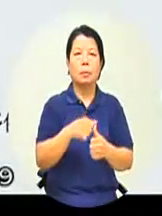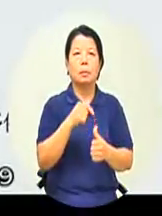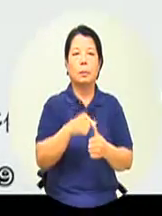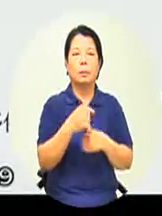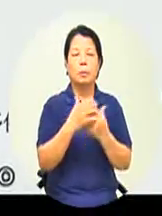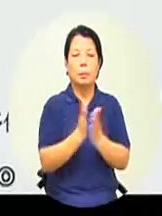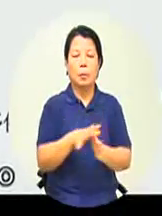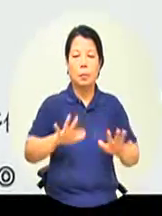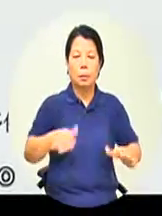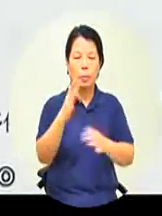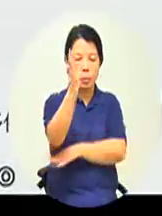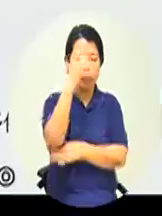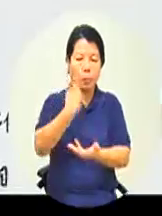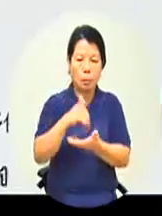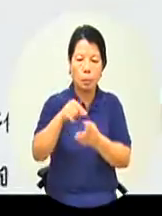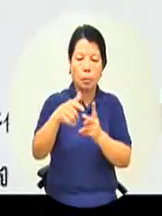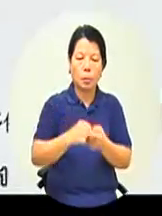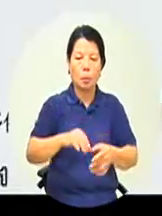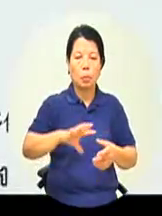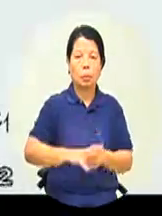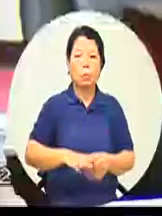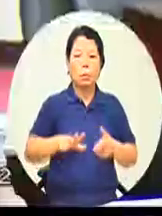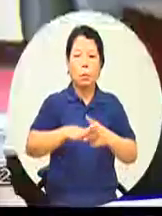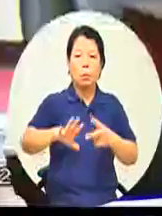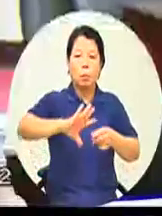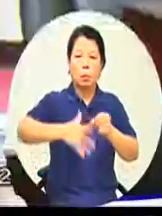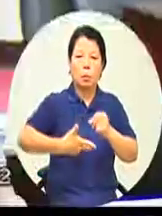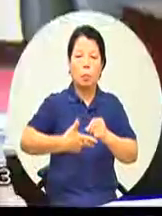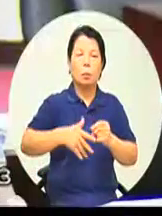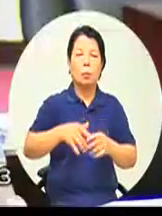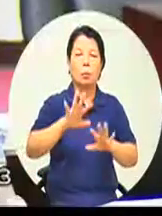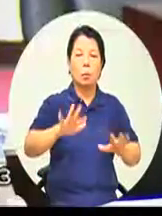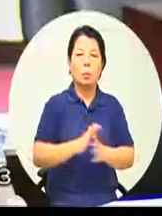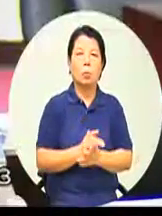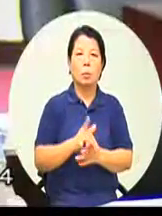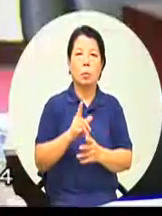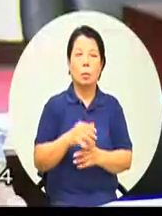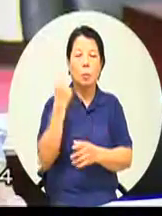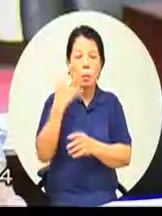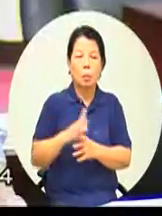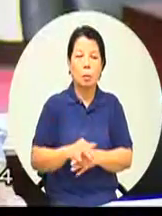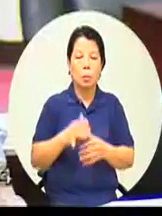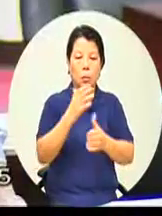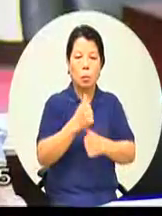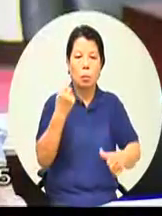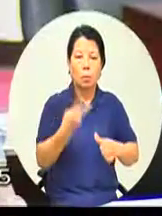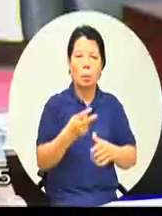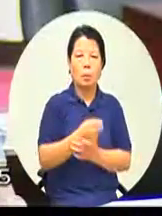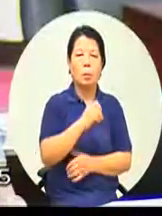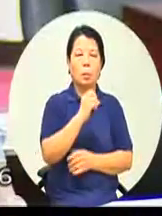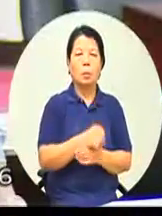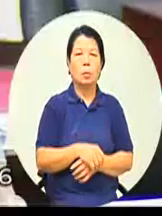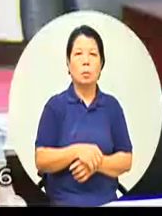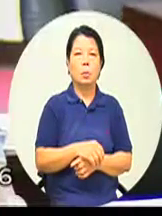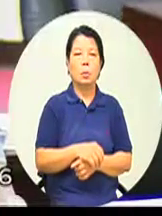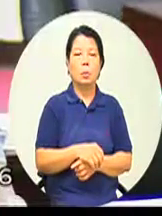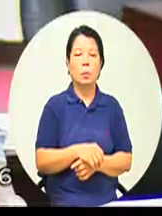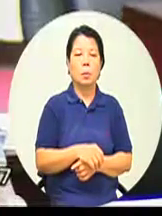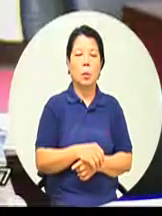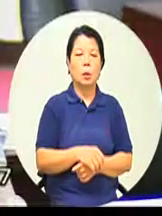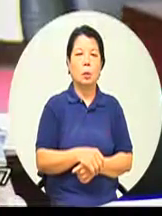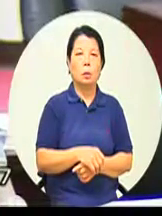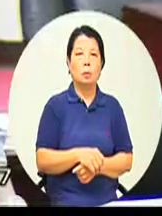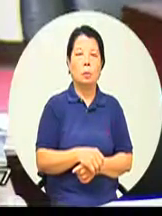哦，国中小里面就读的属于东南亚的新二代有 10.59%， 也就是已经将近